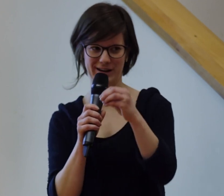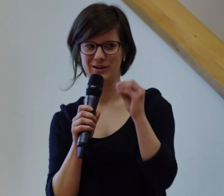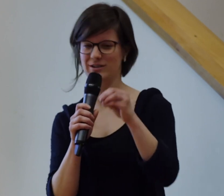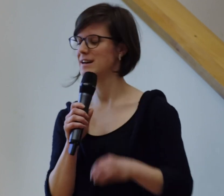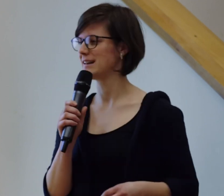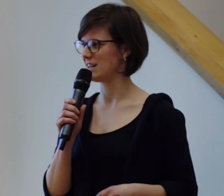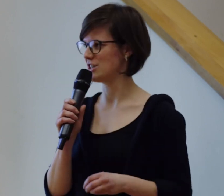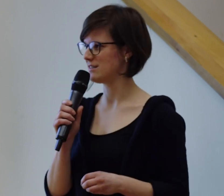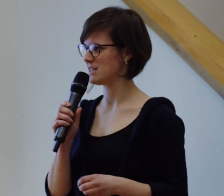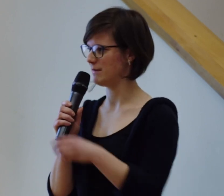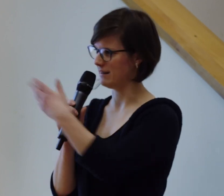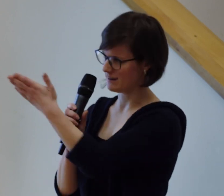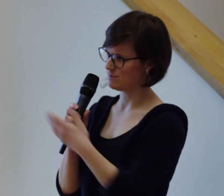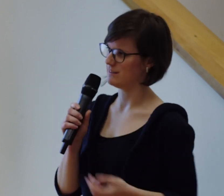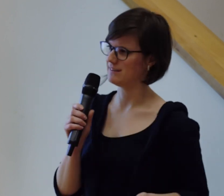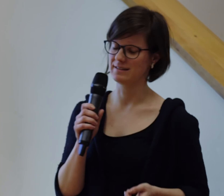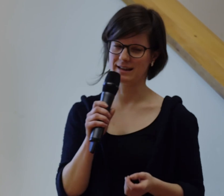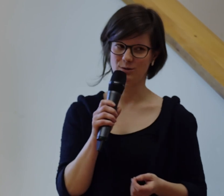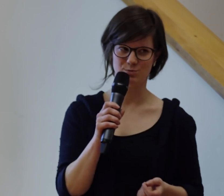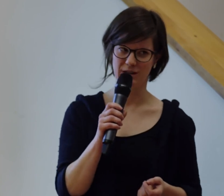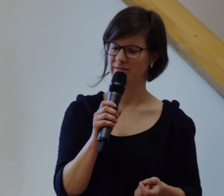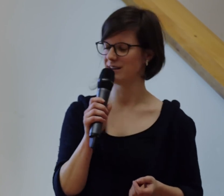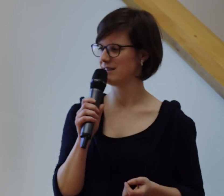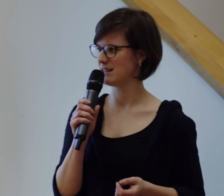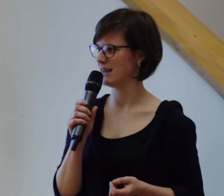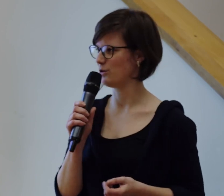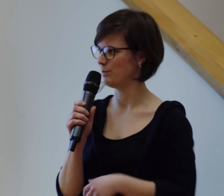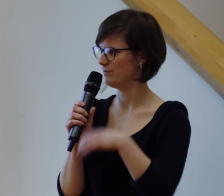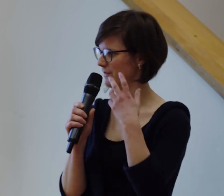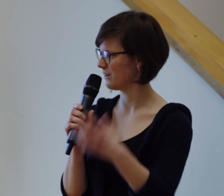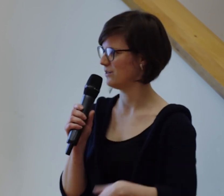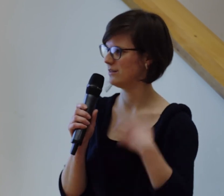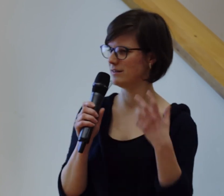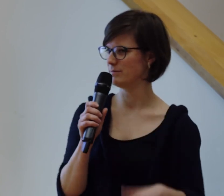teprve bude jako tlačit třeba, jak jsme tady už zmiňovali, vlastně na jako,